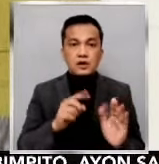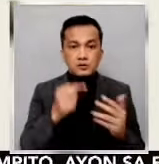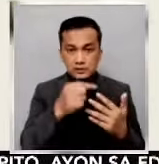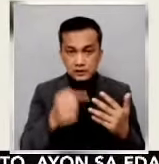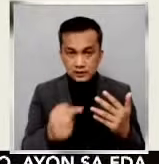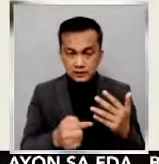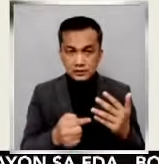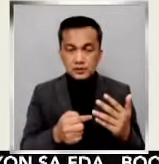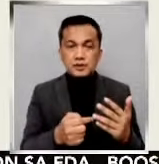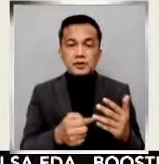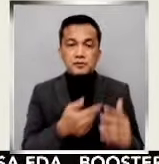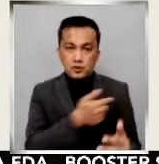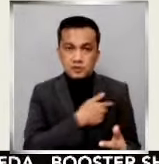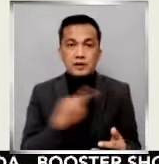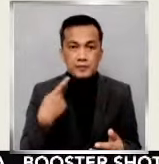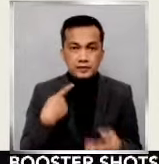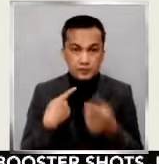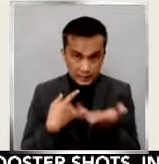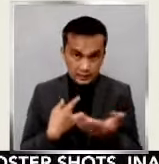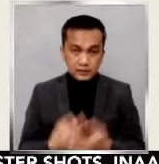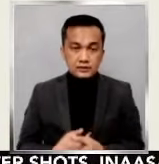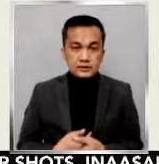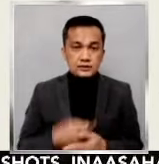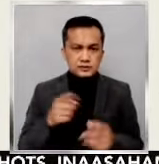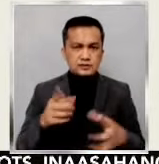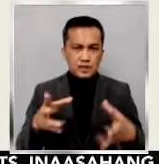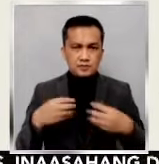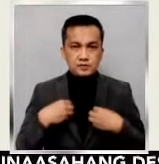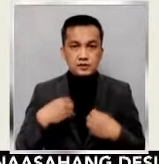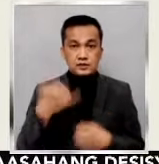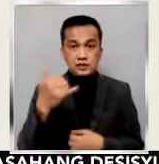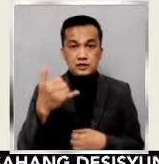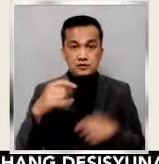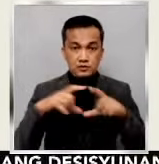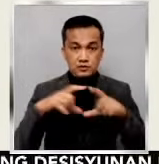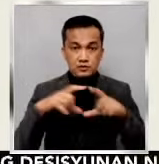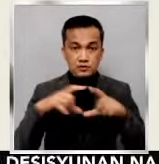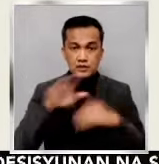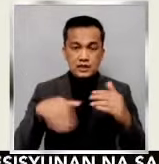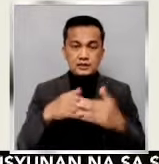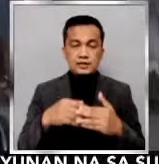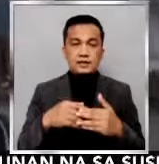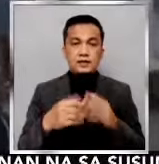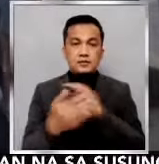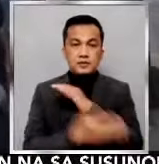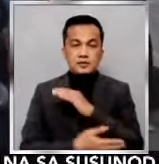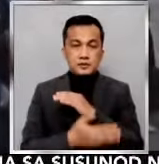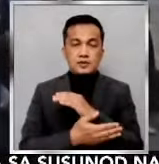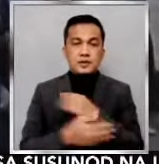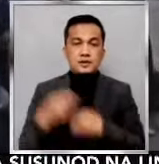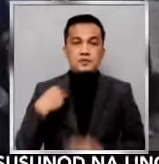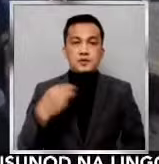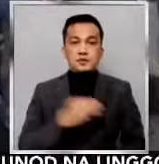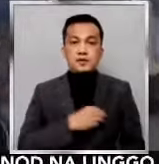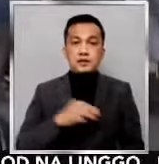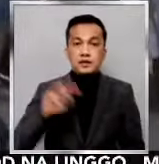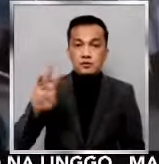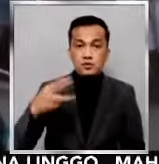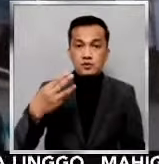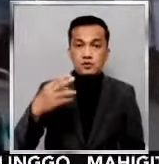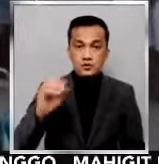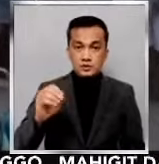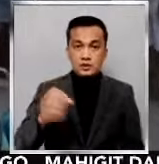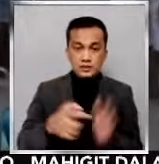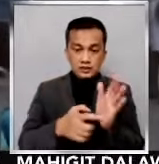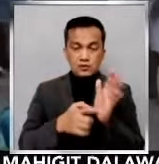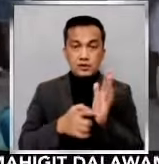ka. Kinikilala ang yellow card ng lahat ng bansang miyembro ng World Health Organization at requirement na ngayon sa maraming